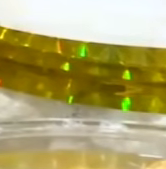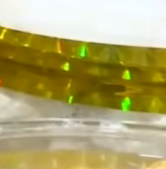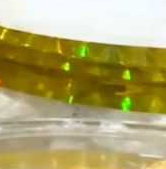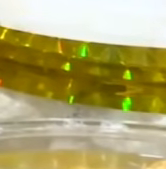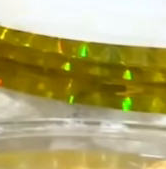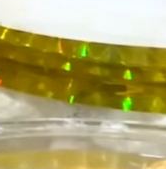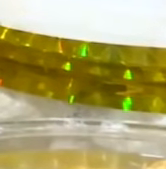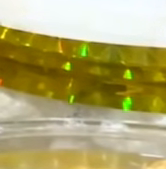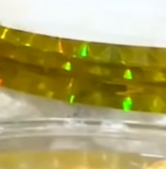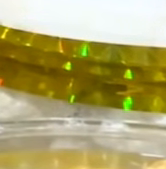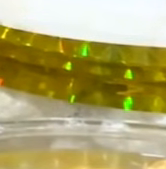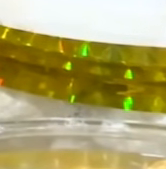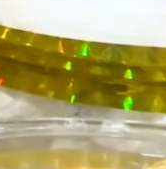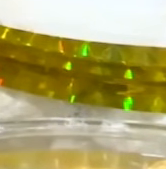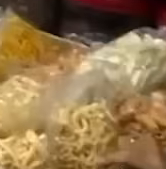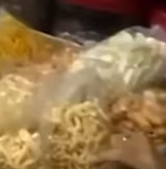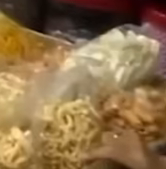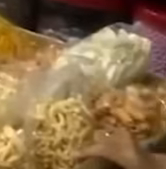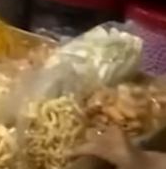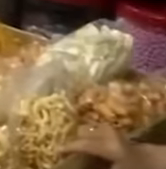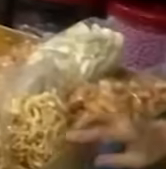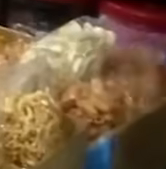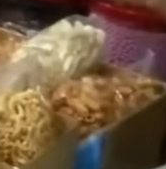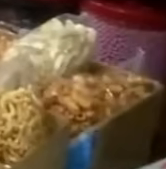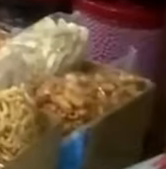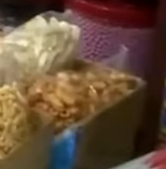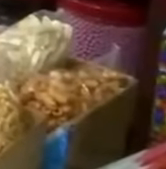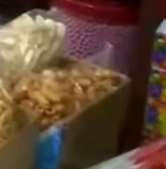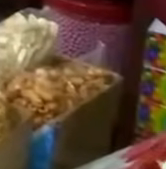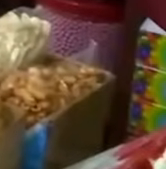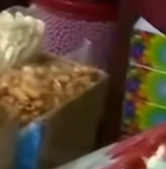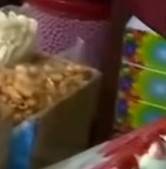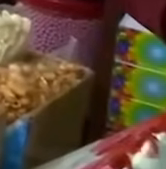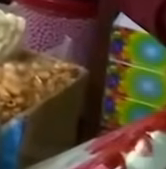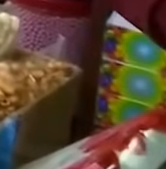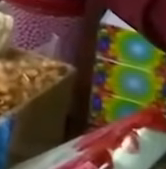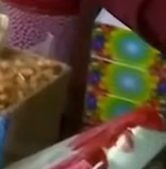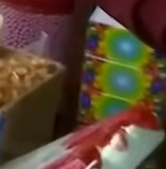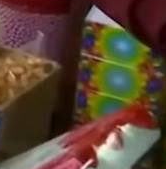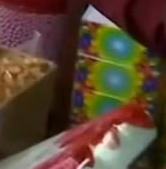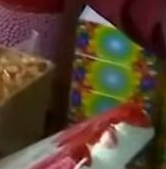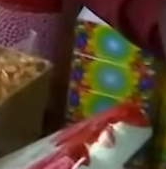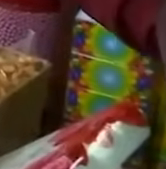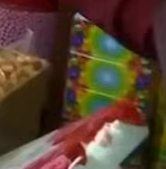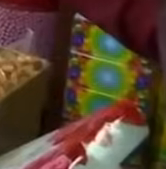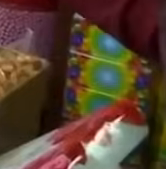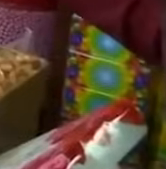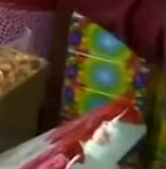bertanya dengan masyarakat, banyak juga yang mencari berbagai macam jenis coklat. Dan